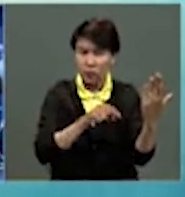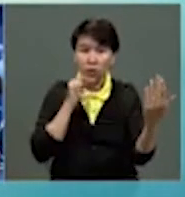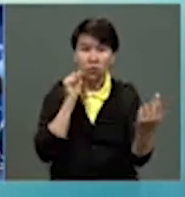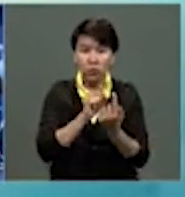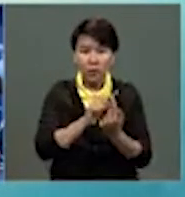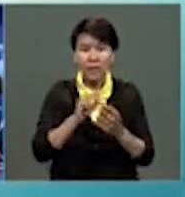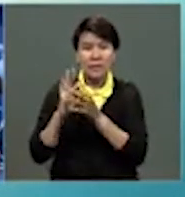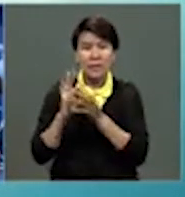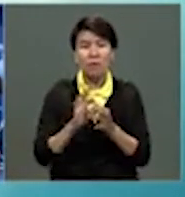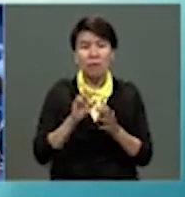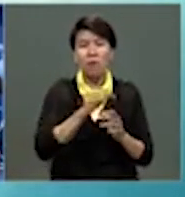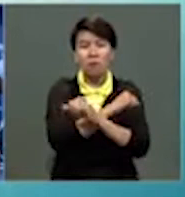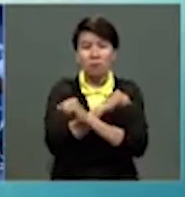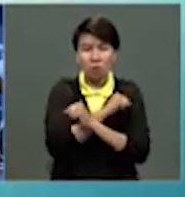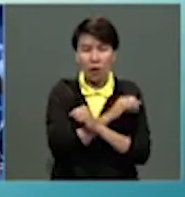ที่ 9